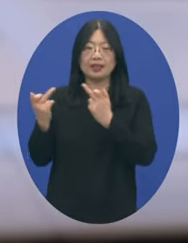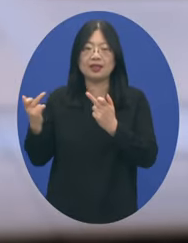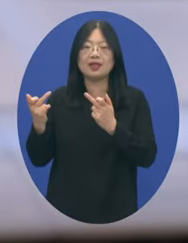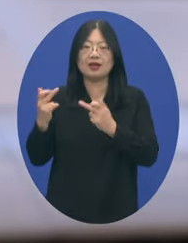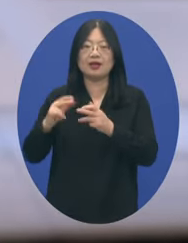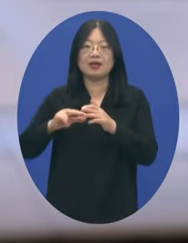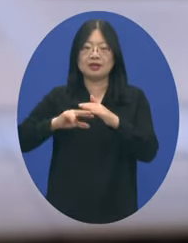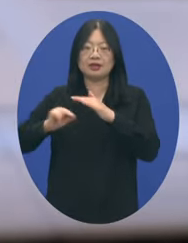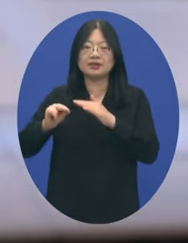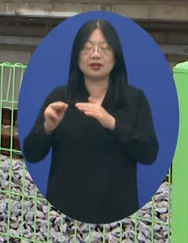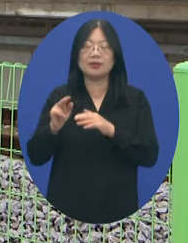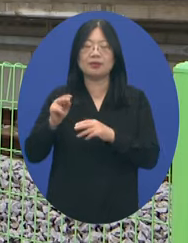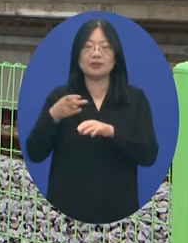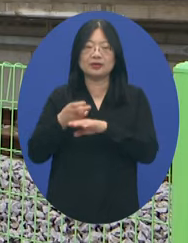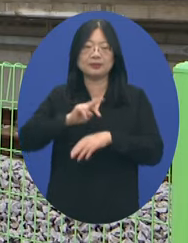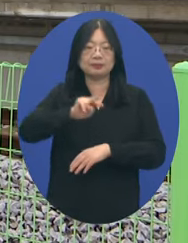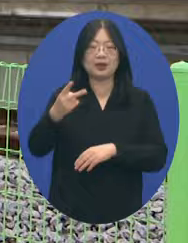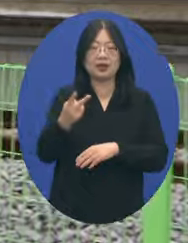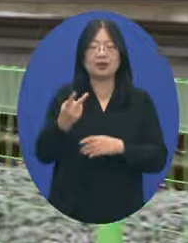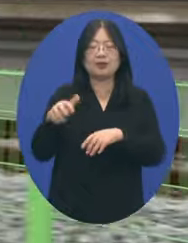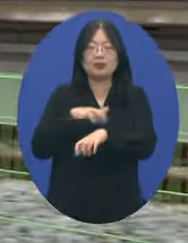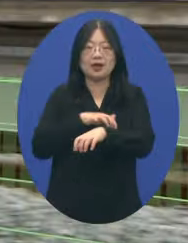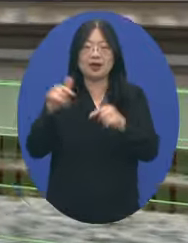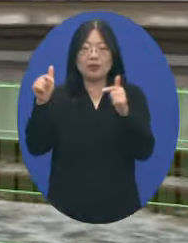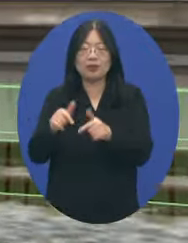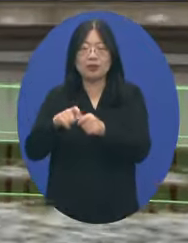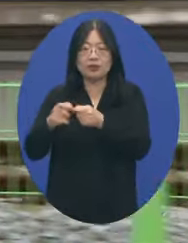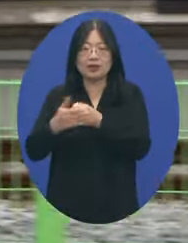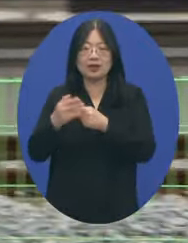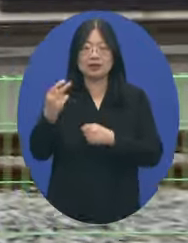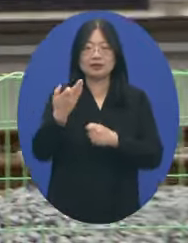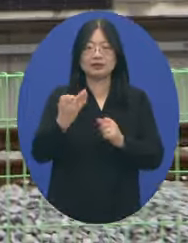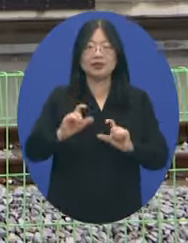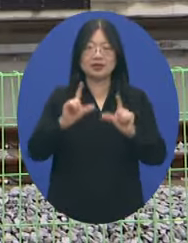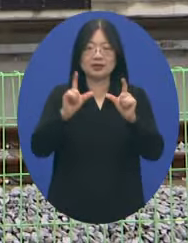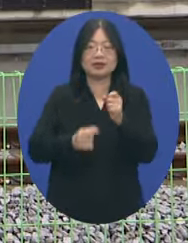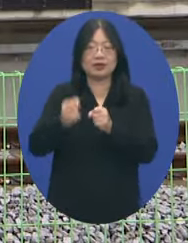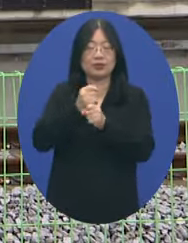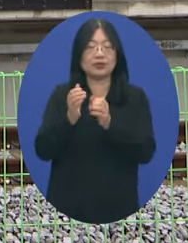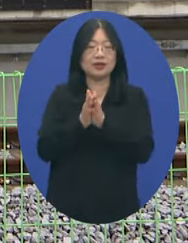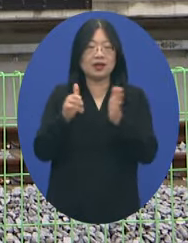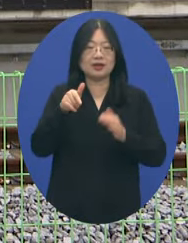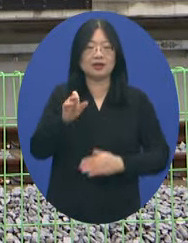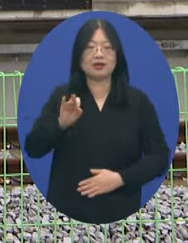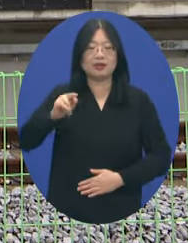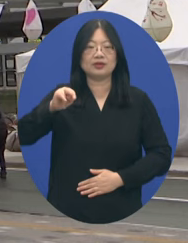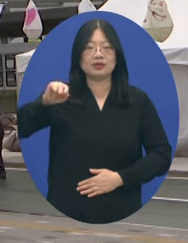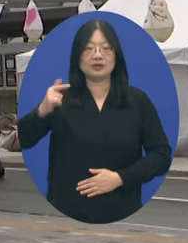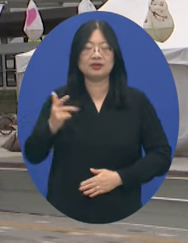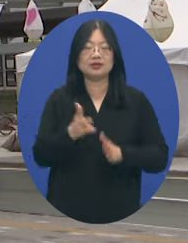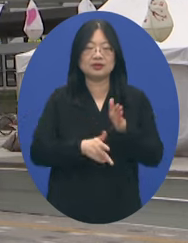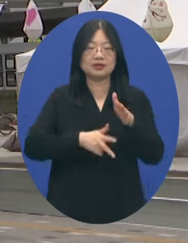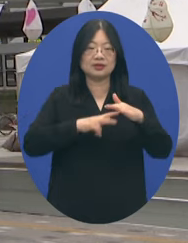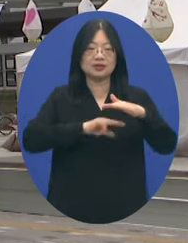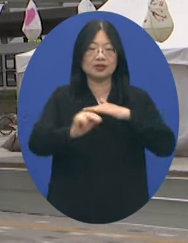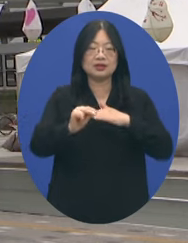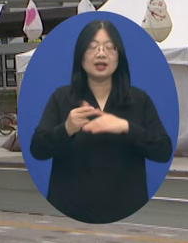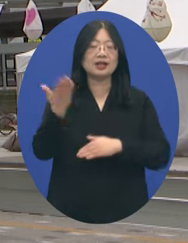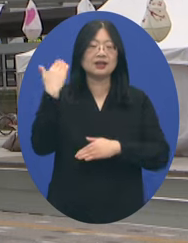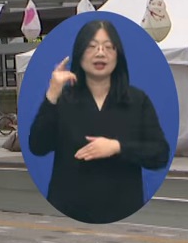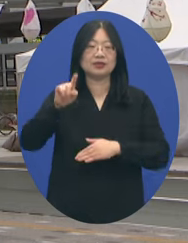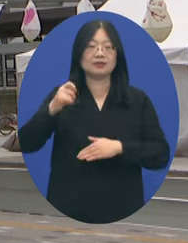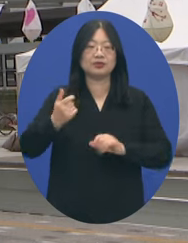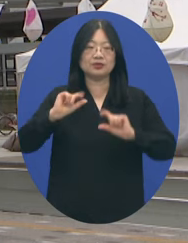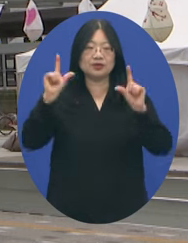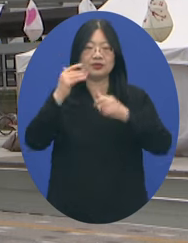갈아타야 만 했습니다 이런 불편함을 해소하기 위해 2014년 착공을 시작했던 경 전철이 지난 16일